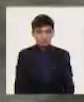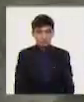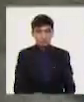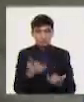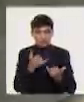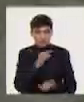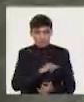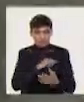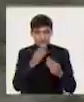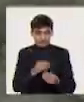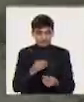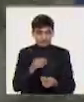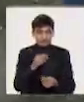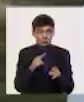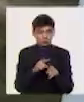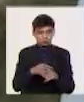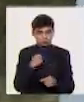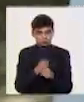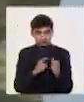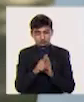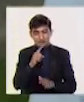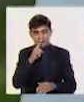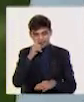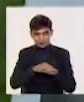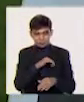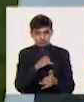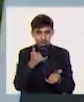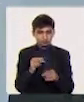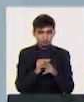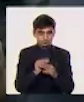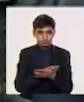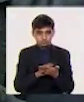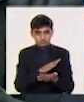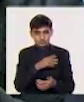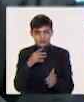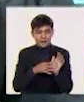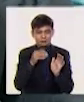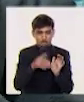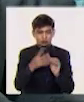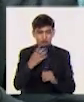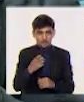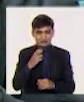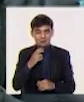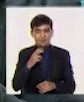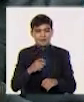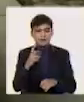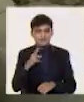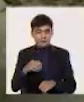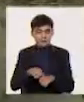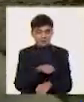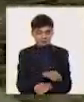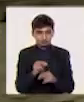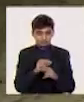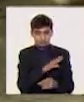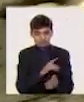Жұмыс күнін жұмыссыздықпен күресуден бастаған әкім алдымен абаттандыру жүргізілген 9400 шаршы метрді құрайтын аумаққа жол бастады. Жалпы